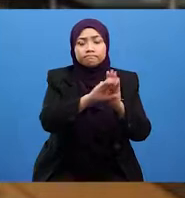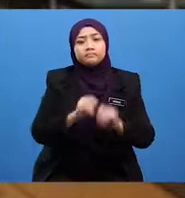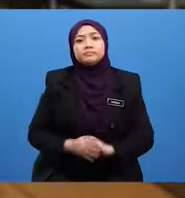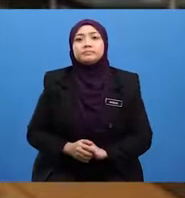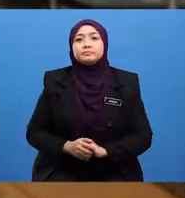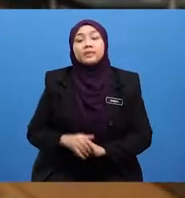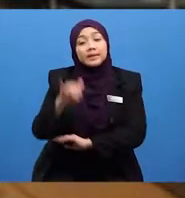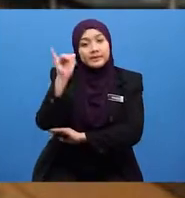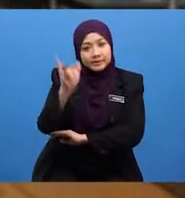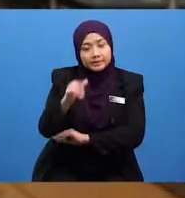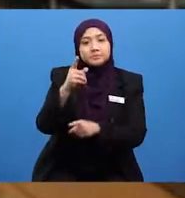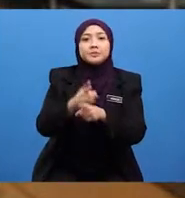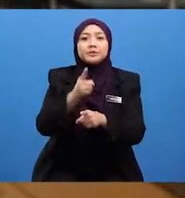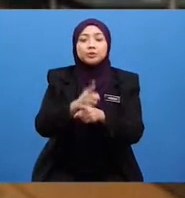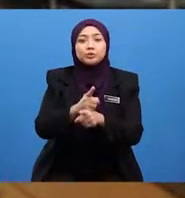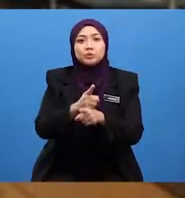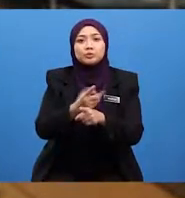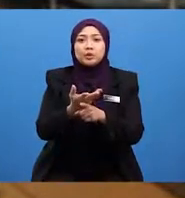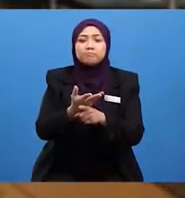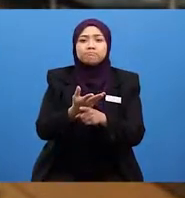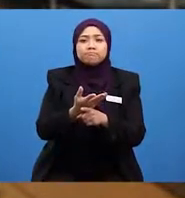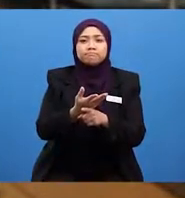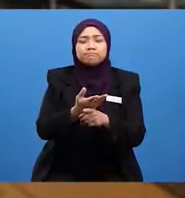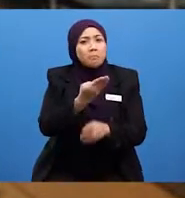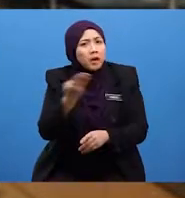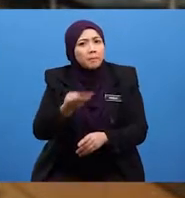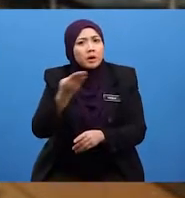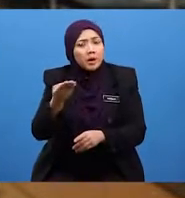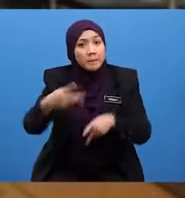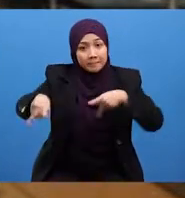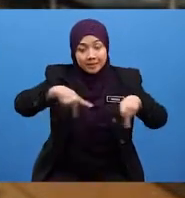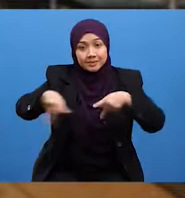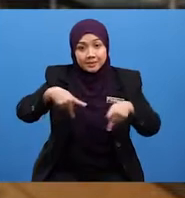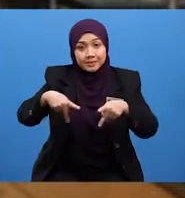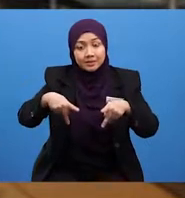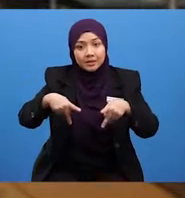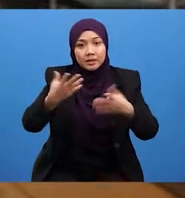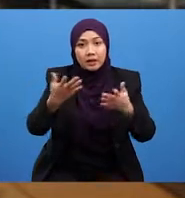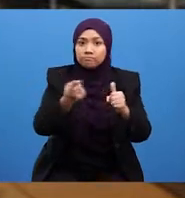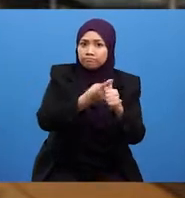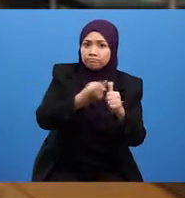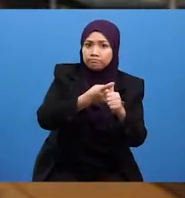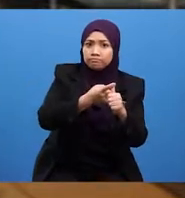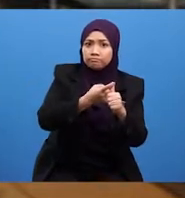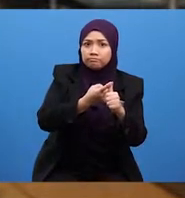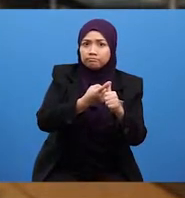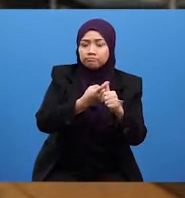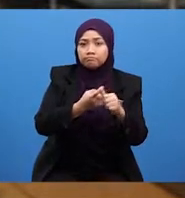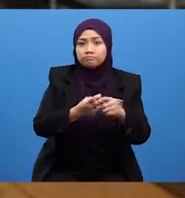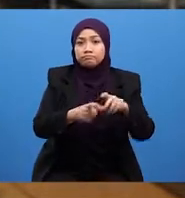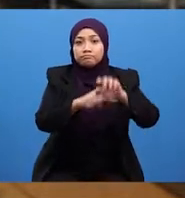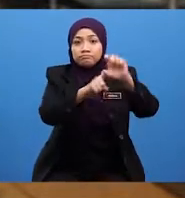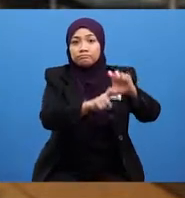Ya, betul. Antara barangan yang diperbuat daripada plastik adalah penyangkut